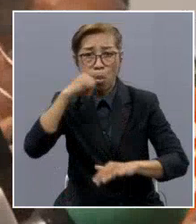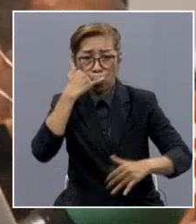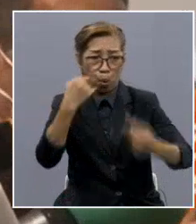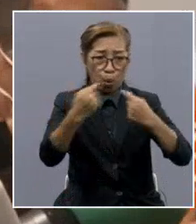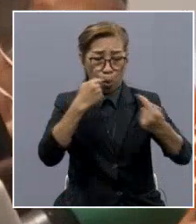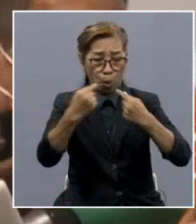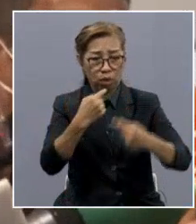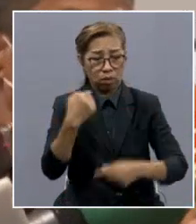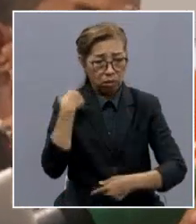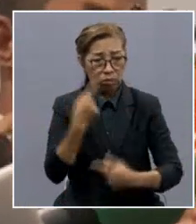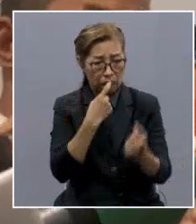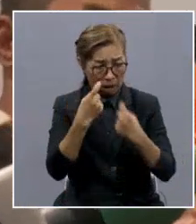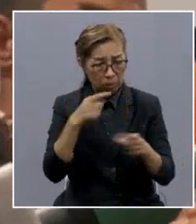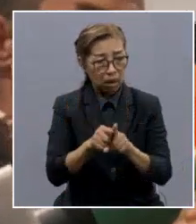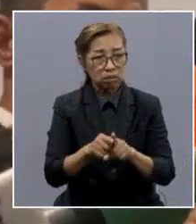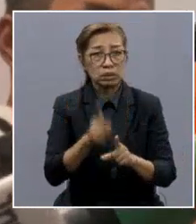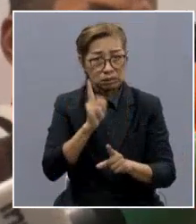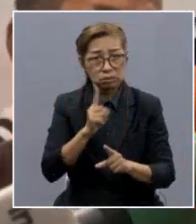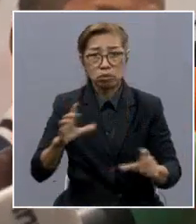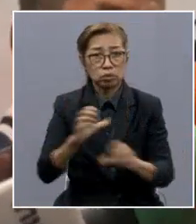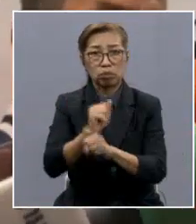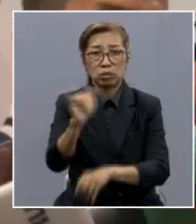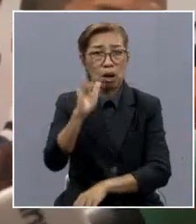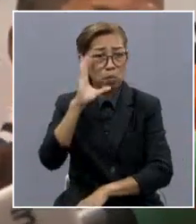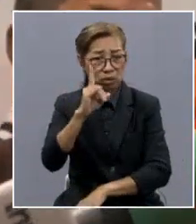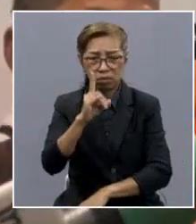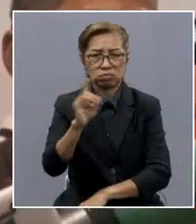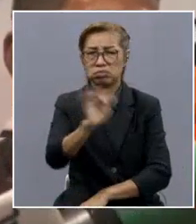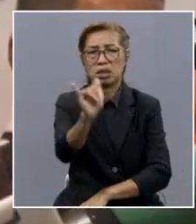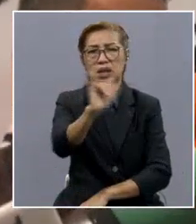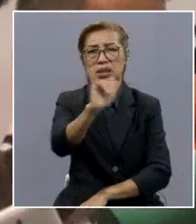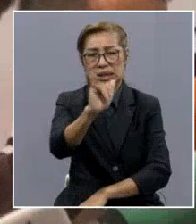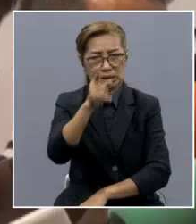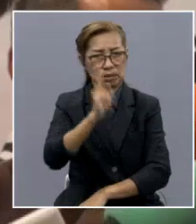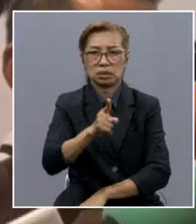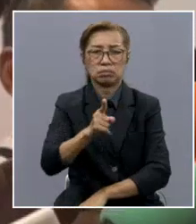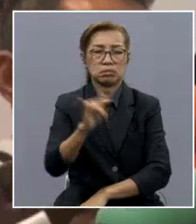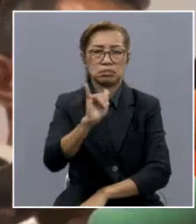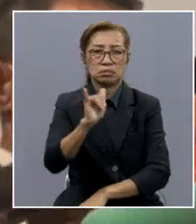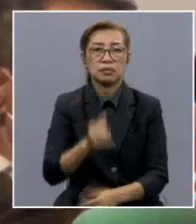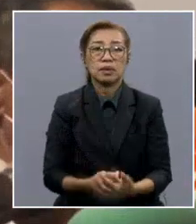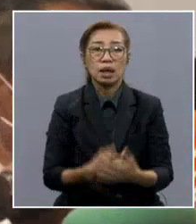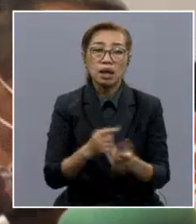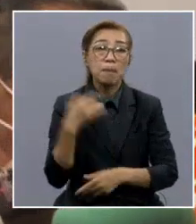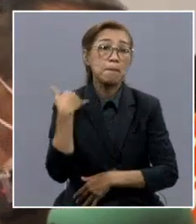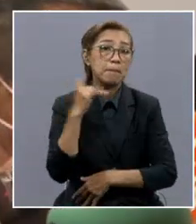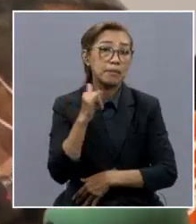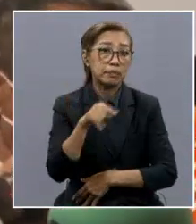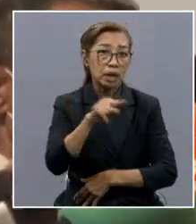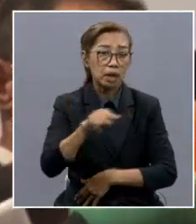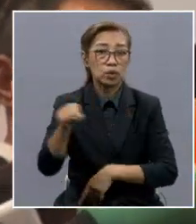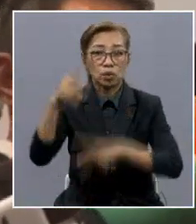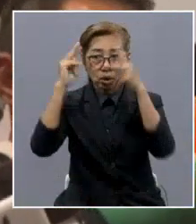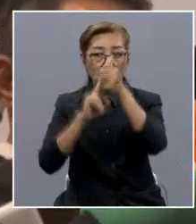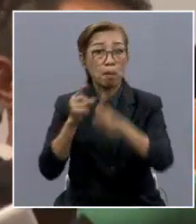องเยอะเลยแต่ยืนยันว่ายังไม่ใช่วันพรุ่งนี้อย่างแน่นอนนะคะคุณสกลทียังบอกว่าความเป็นไปได้ที่การปราศัย